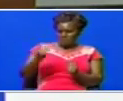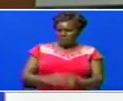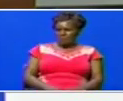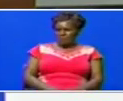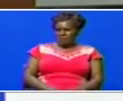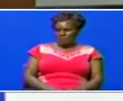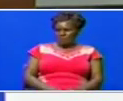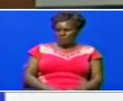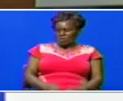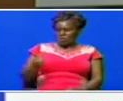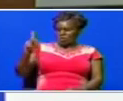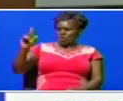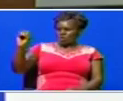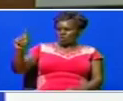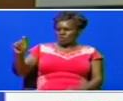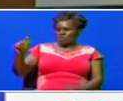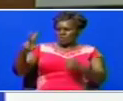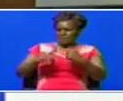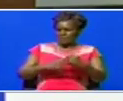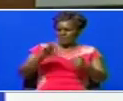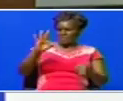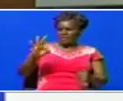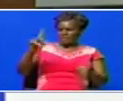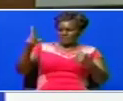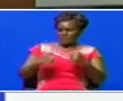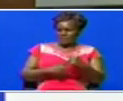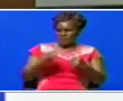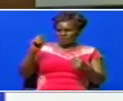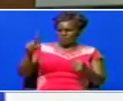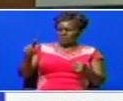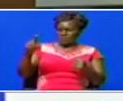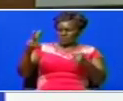339,715. John Ekuru Aukot, 736, 0.30%.